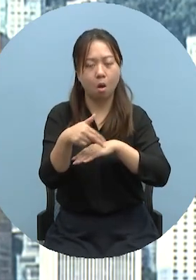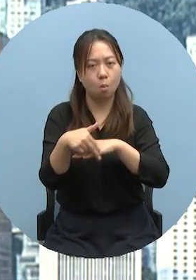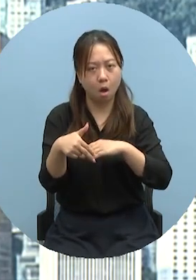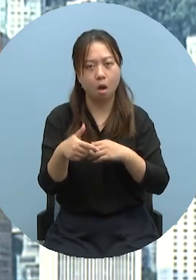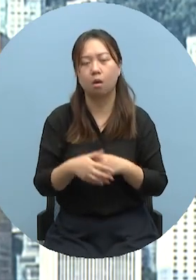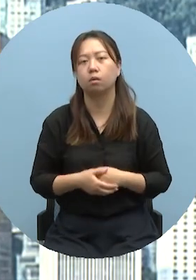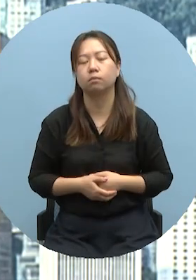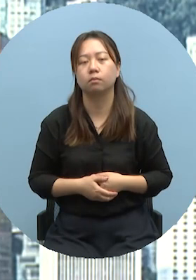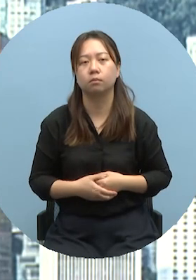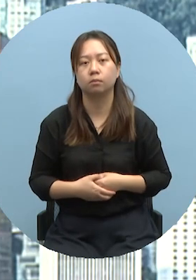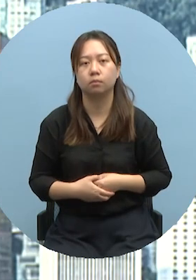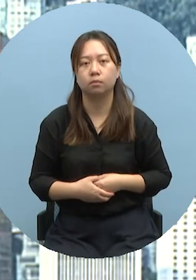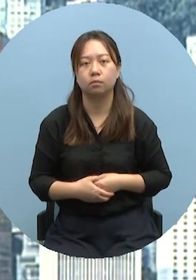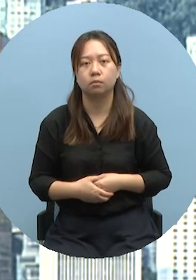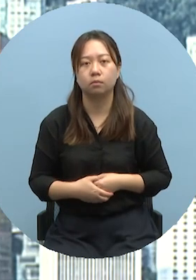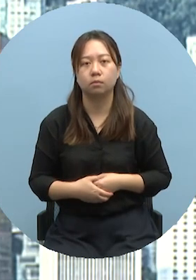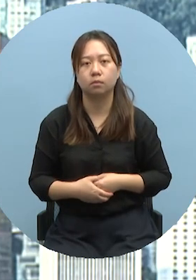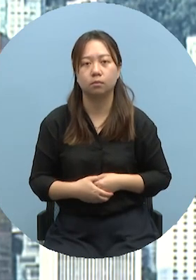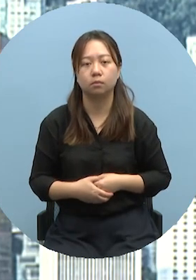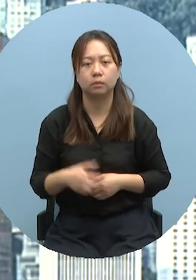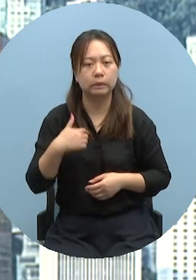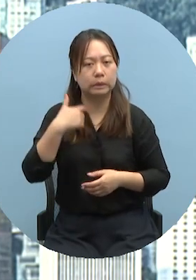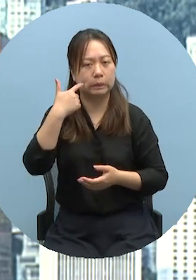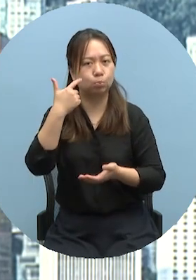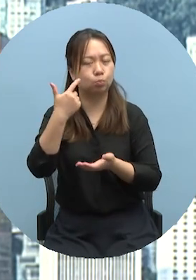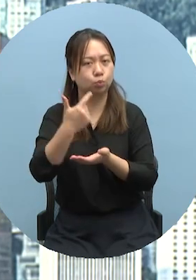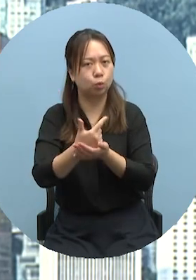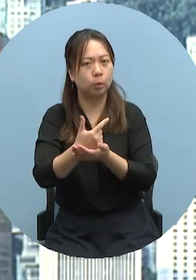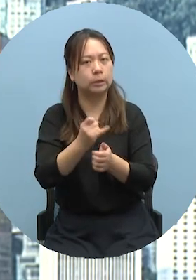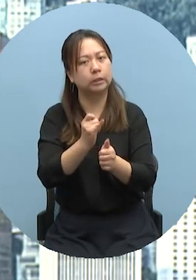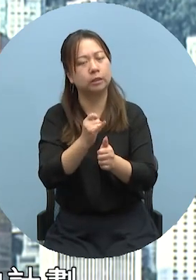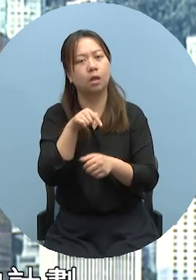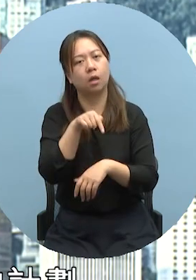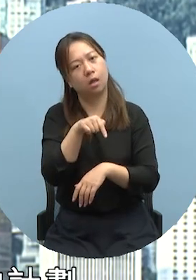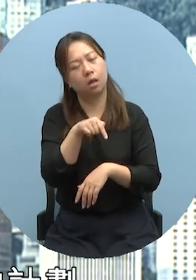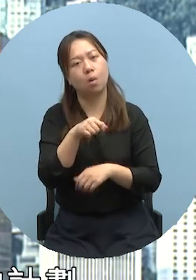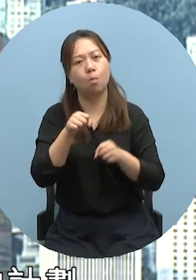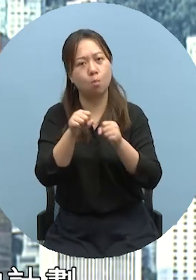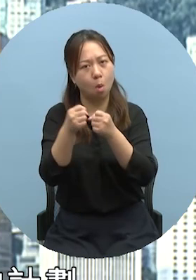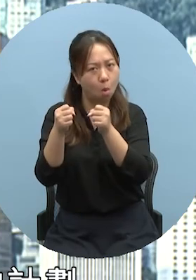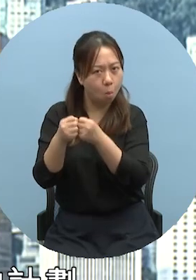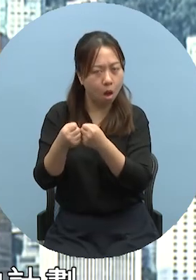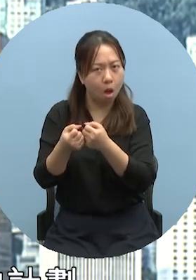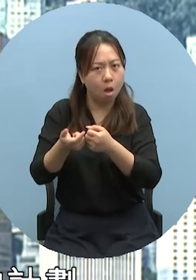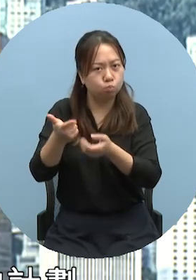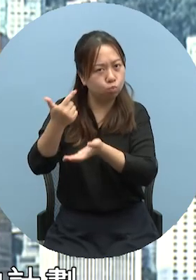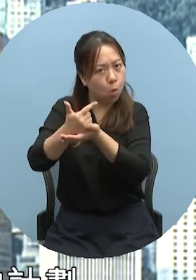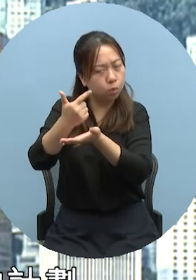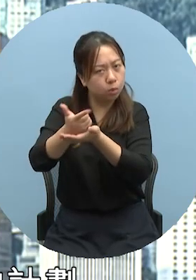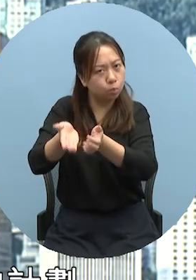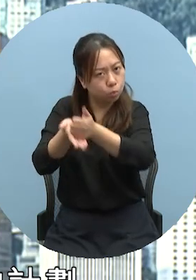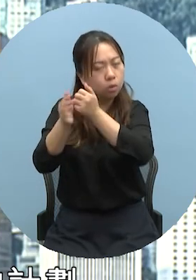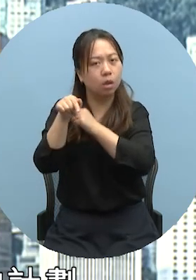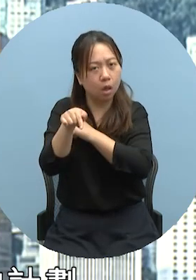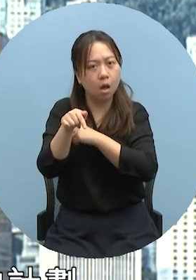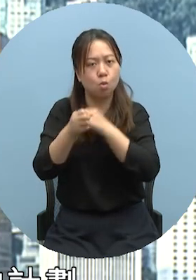嚟嘅。我係嚴重譴責呢一啲嘗試破壞呢一個咁崇高去捐贈